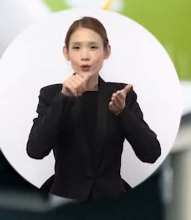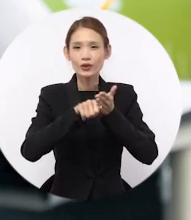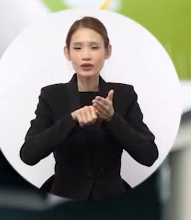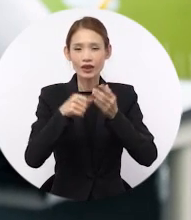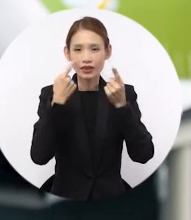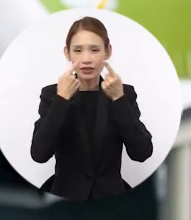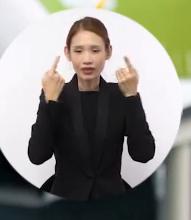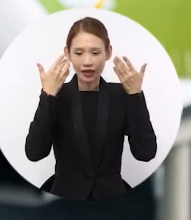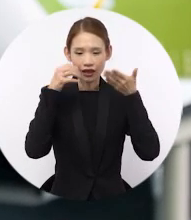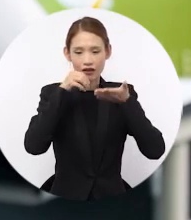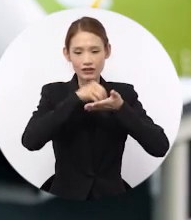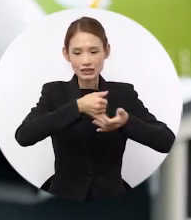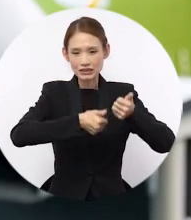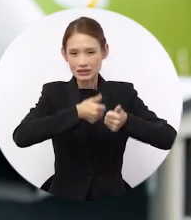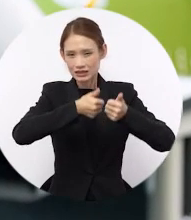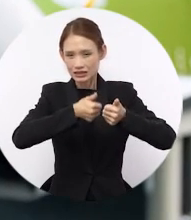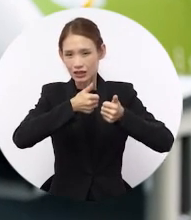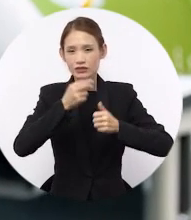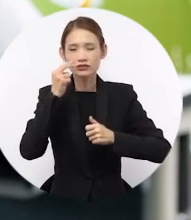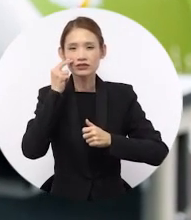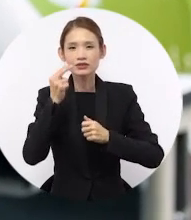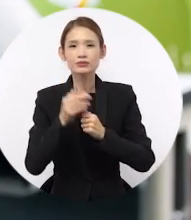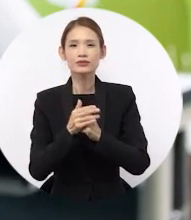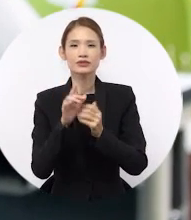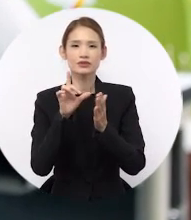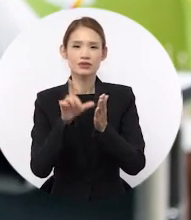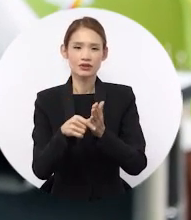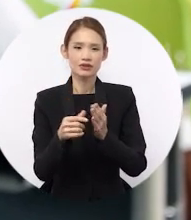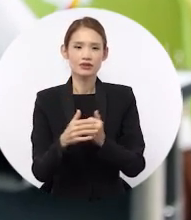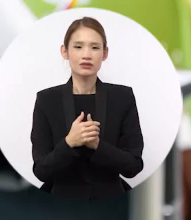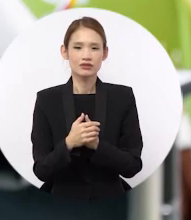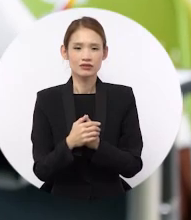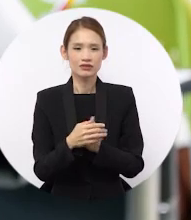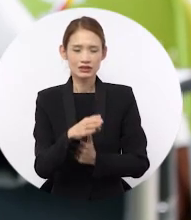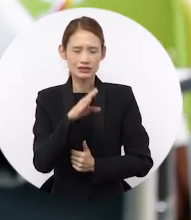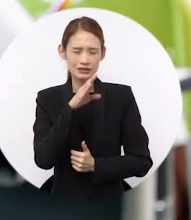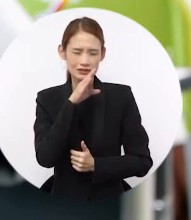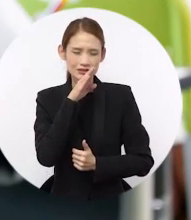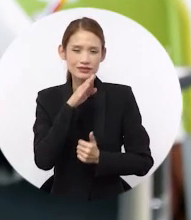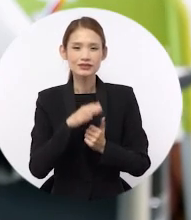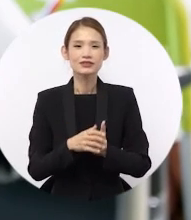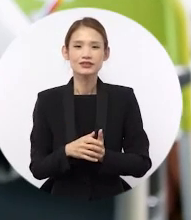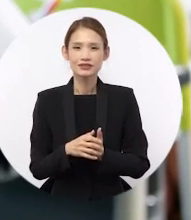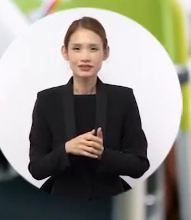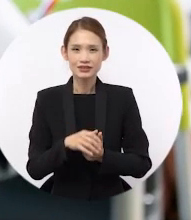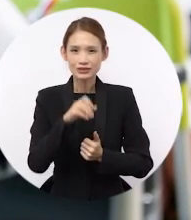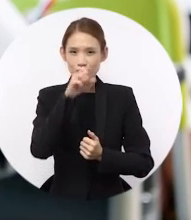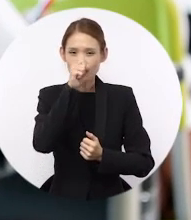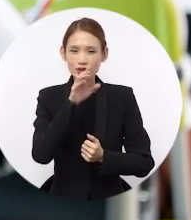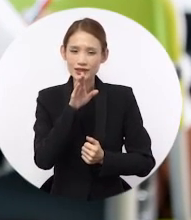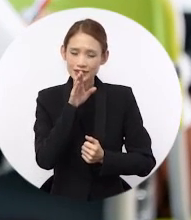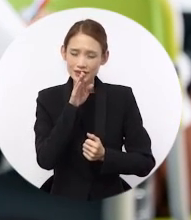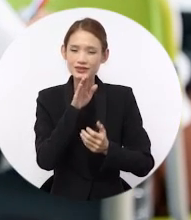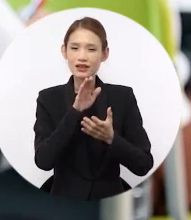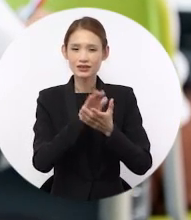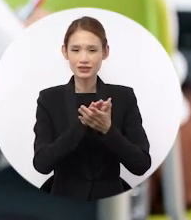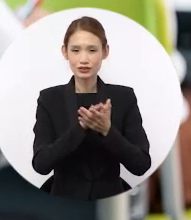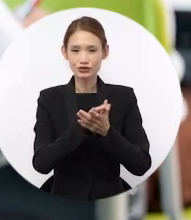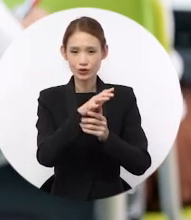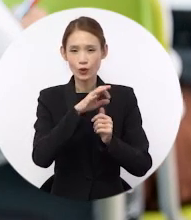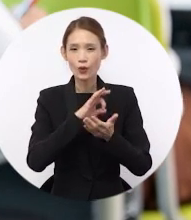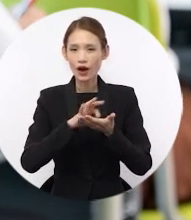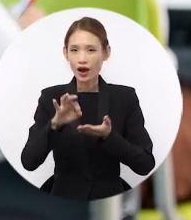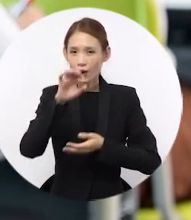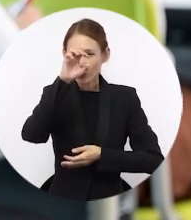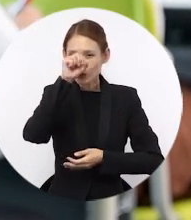때 굉장히 입시 열이 치열하잖아요. 거기서 이제 진짜 뭔가 진정성에서